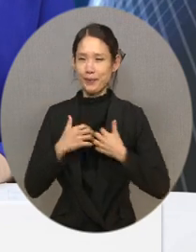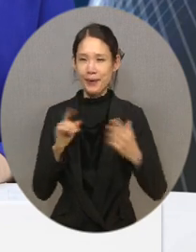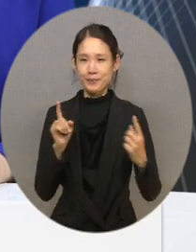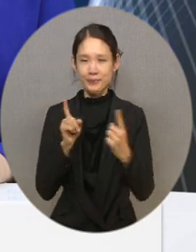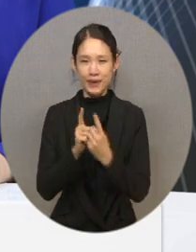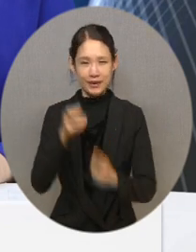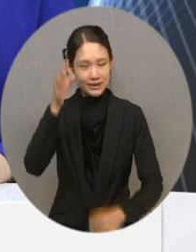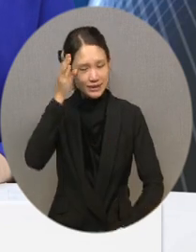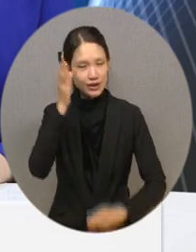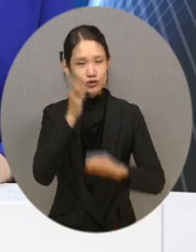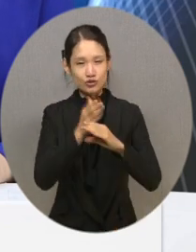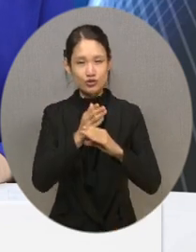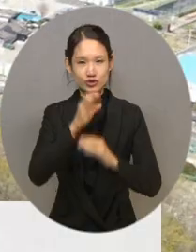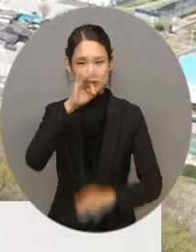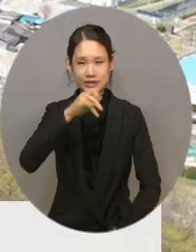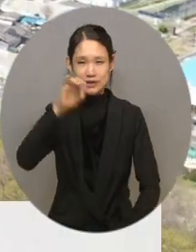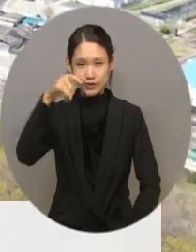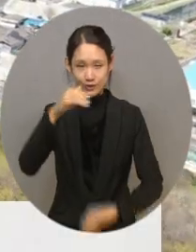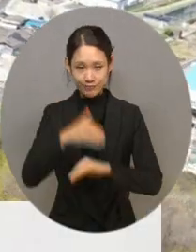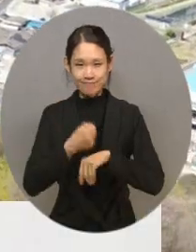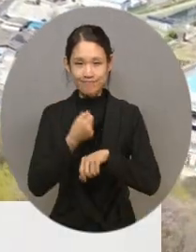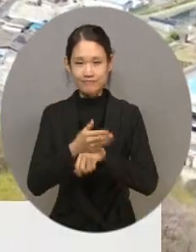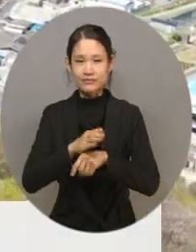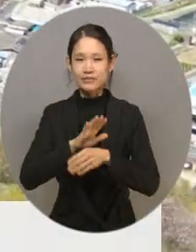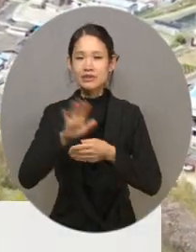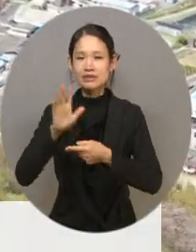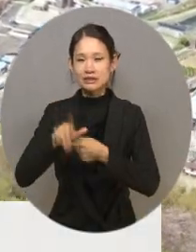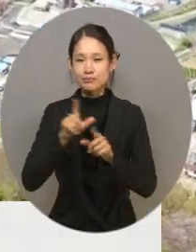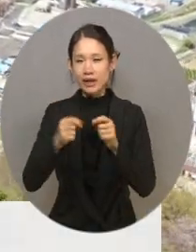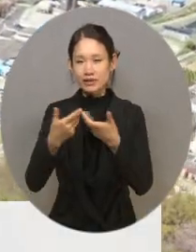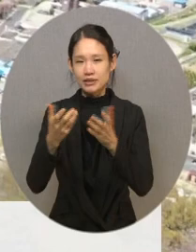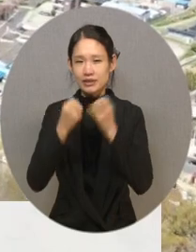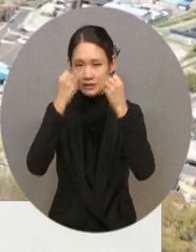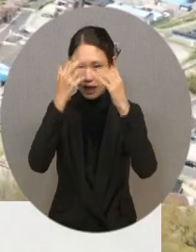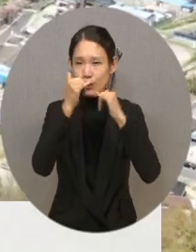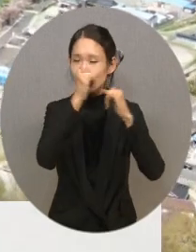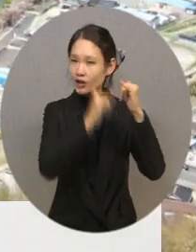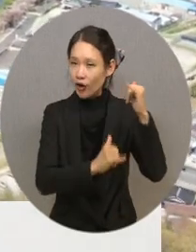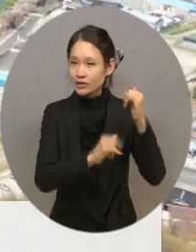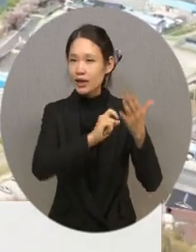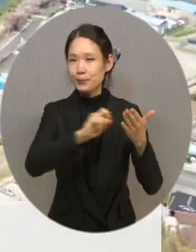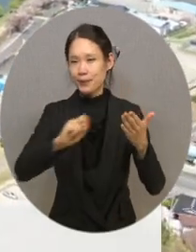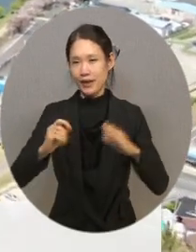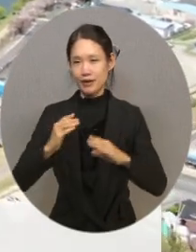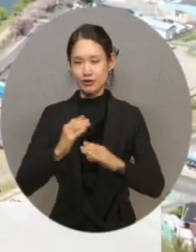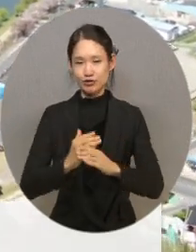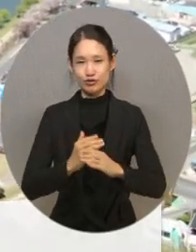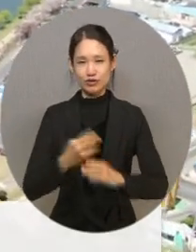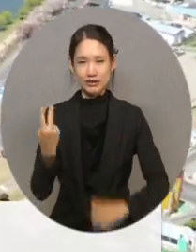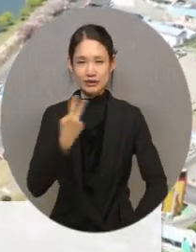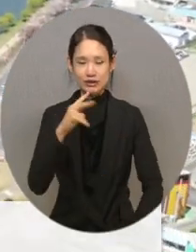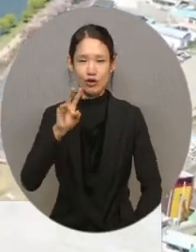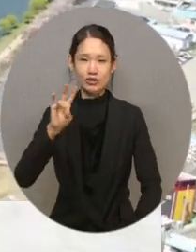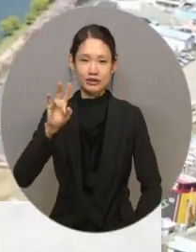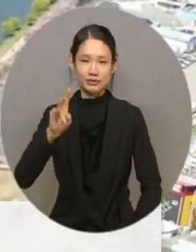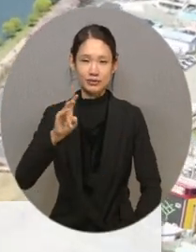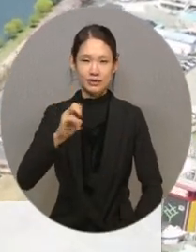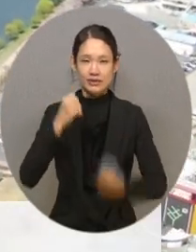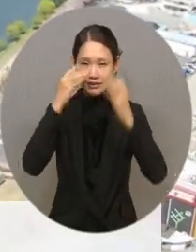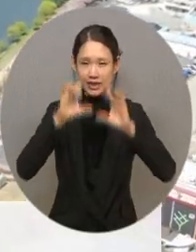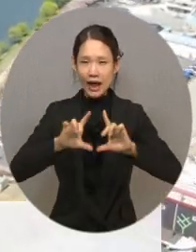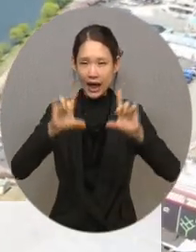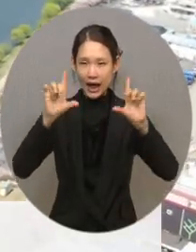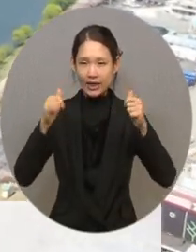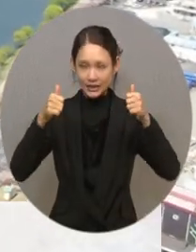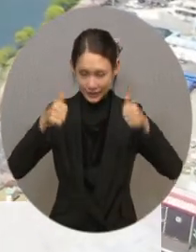이서휘 기자가 보도합니다. 지방자치의 새 역사를 써내려가고 있는 순천이 2024 갑진년 새해 인사와